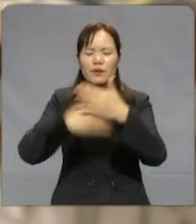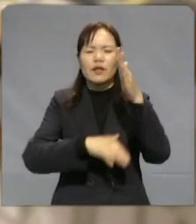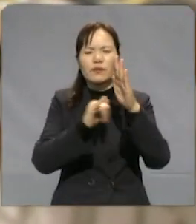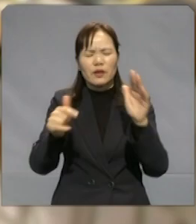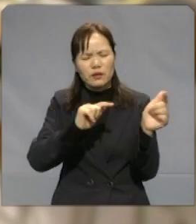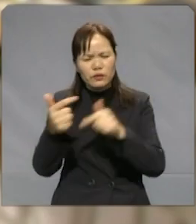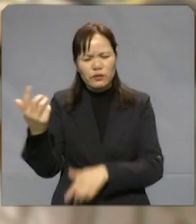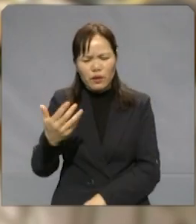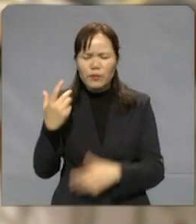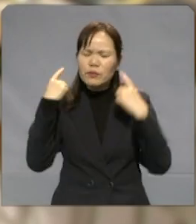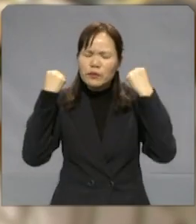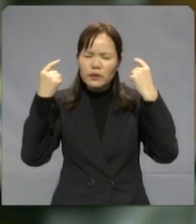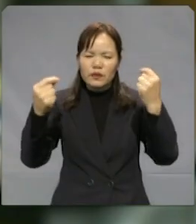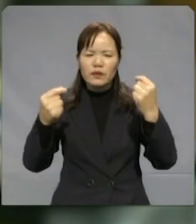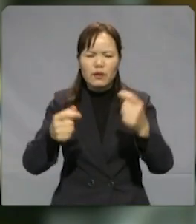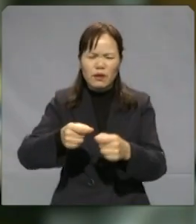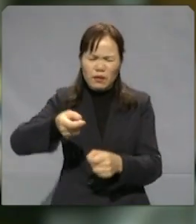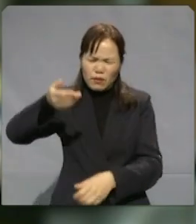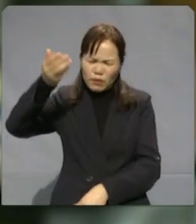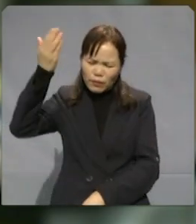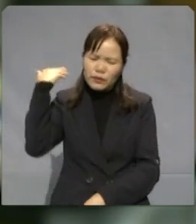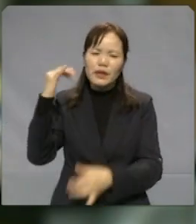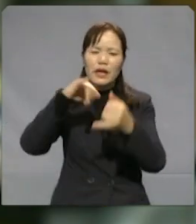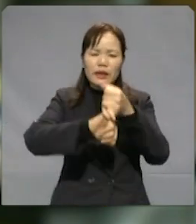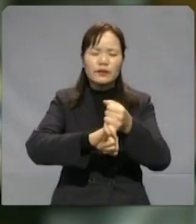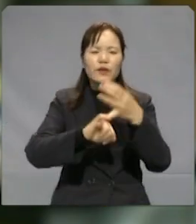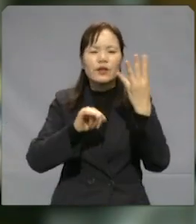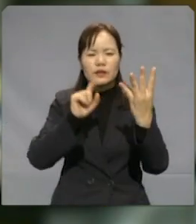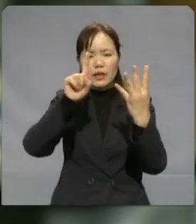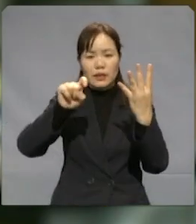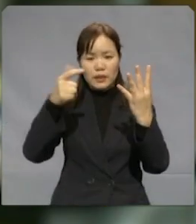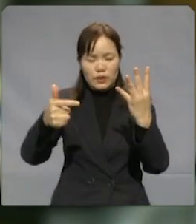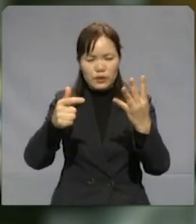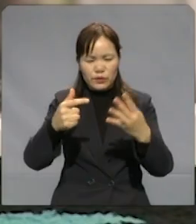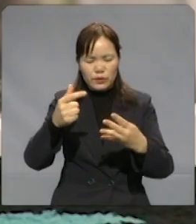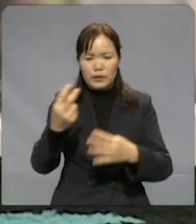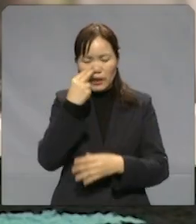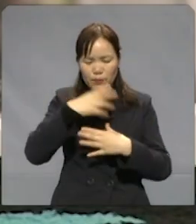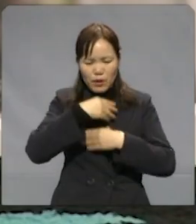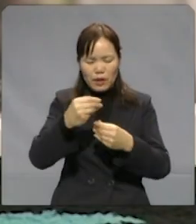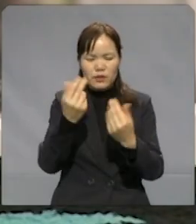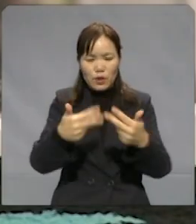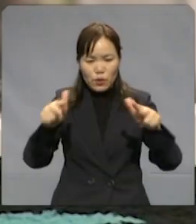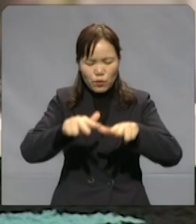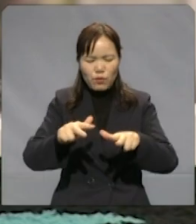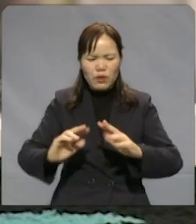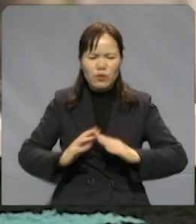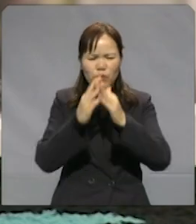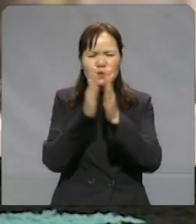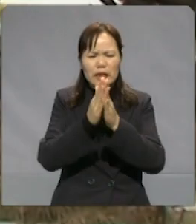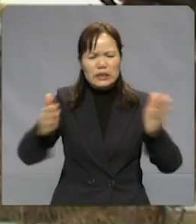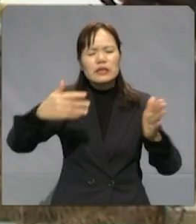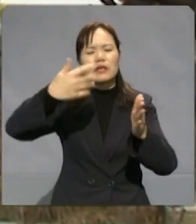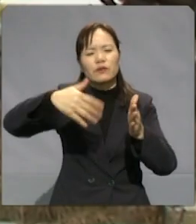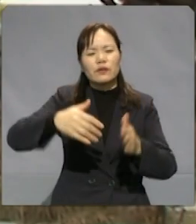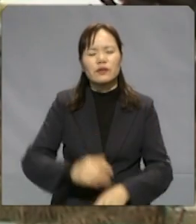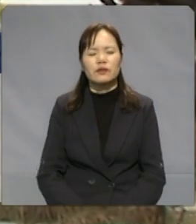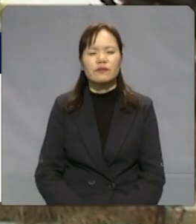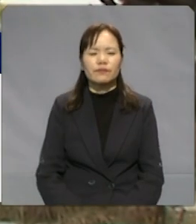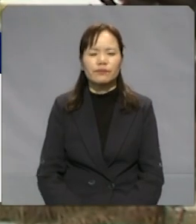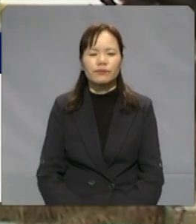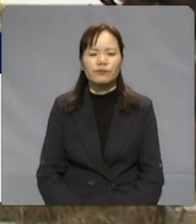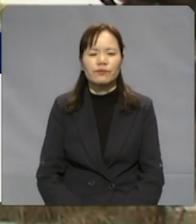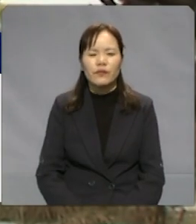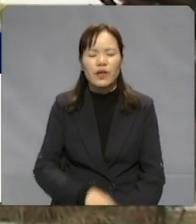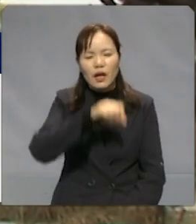진행형. 오래전 약속한 4.16 생명안전공원은 첫 삽조차 뜨지 못했습니다. 예산